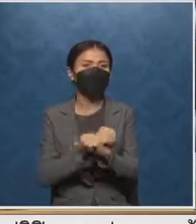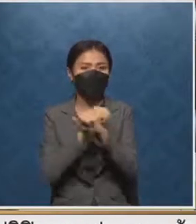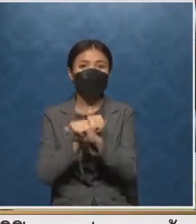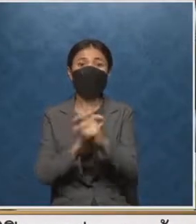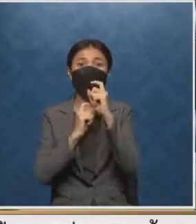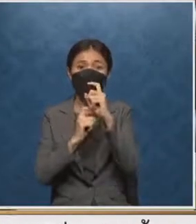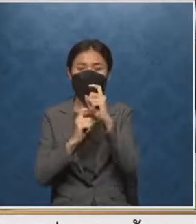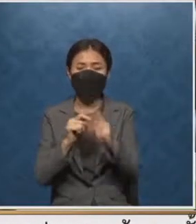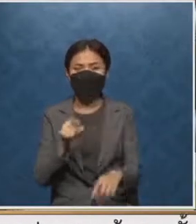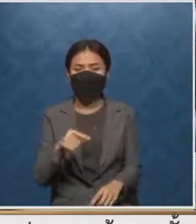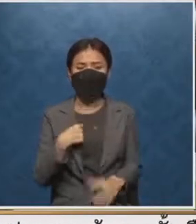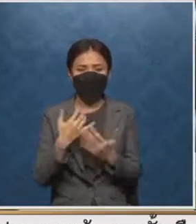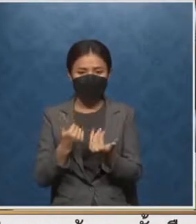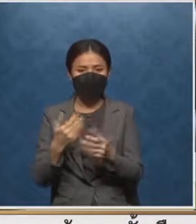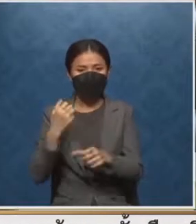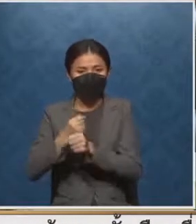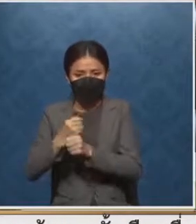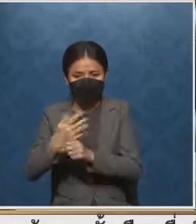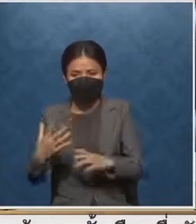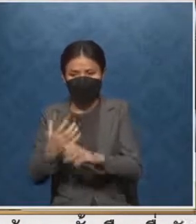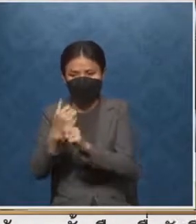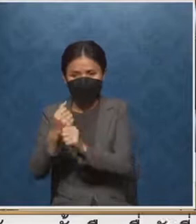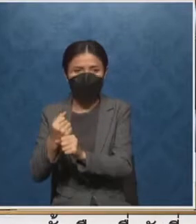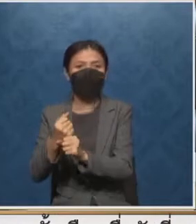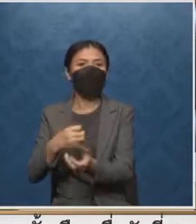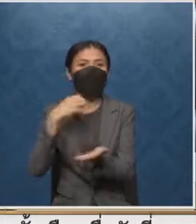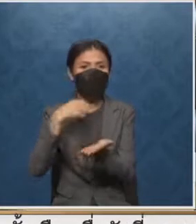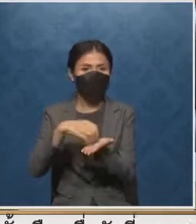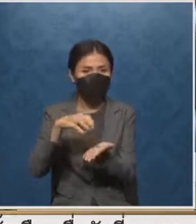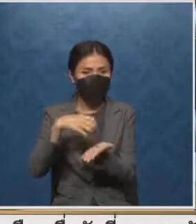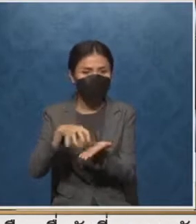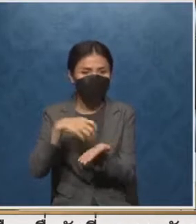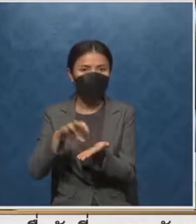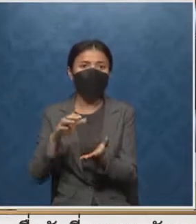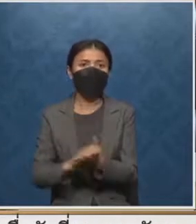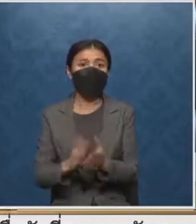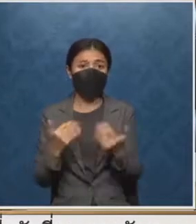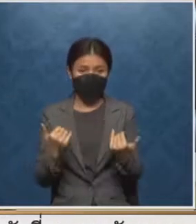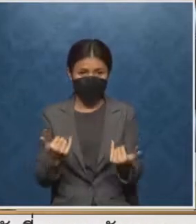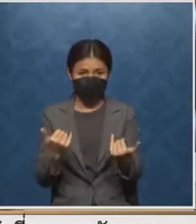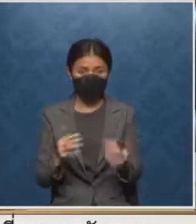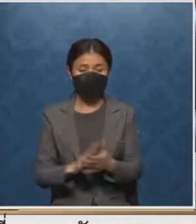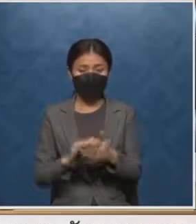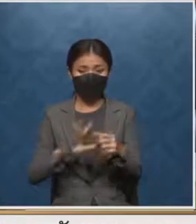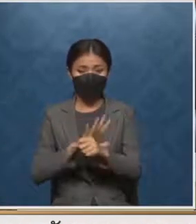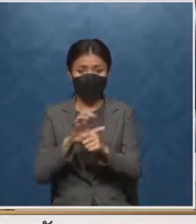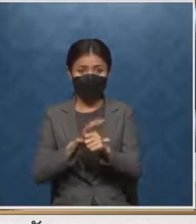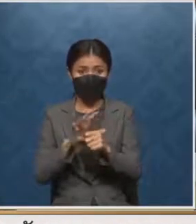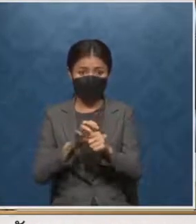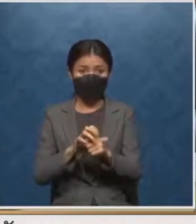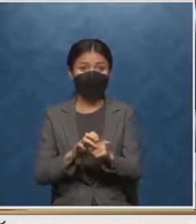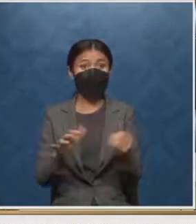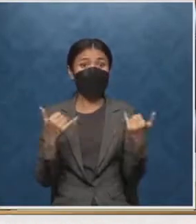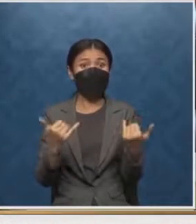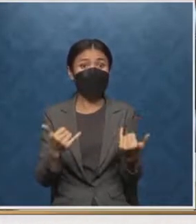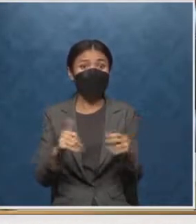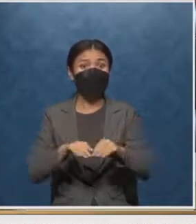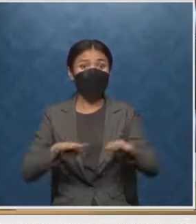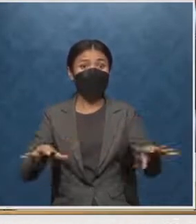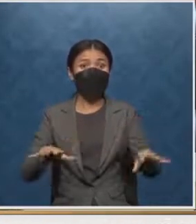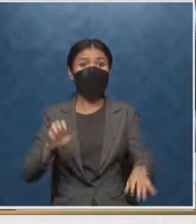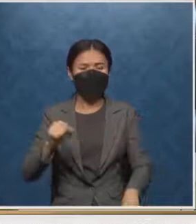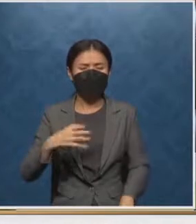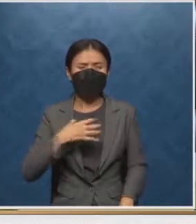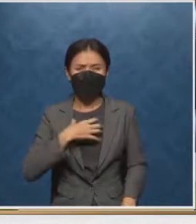ควิดนี้นะครับสื่อสร้างสรรค์นะผมอยากจะให้เรื่องของโควิดเนี่ยนะครับให้มีข่าวจ